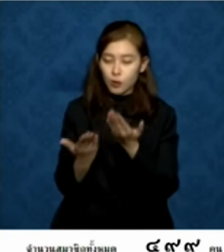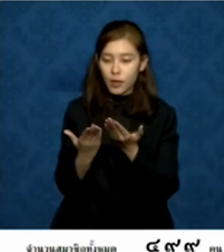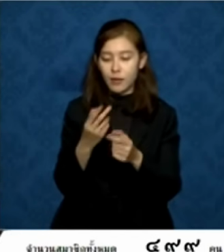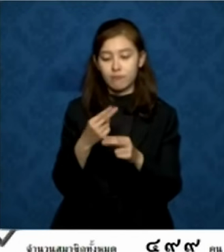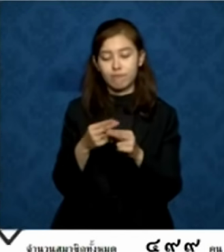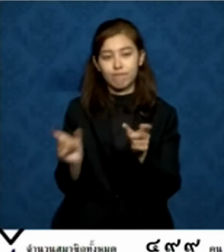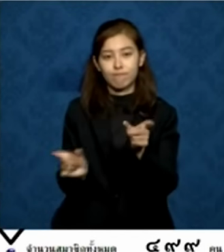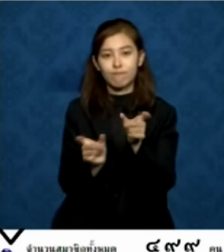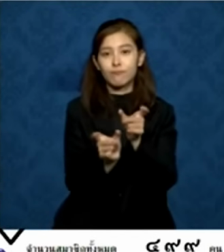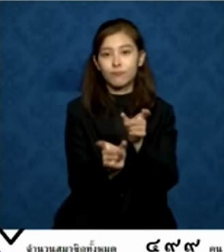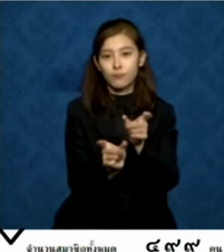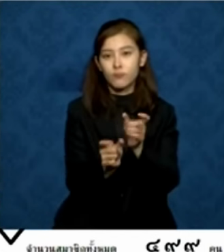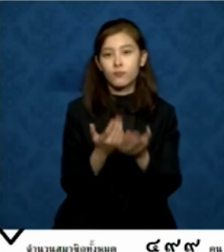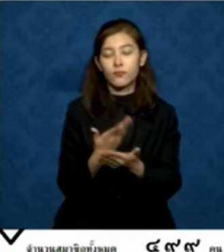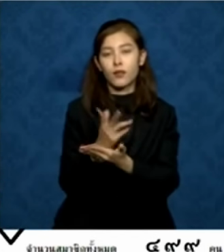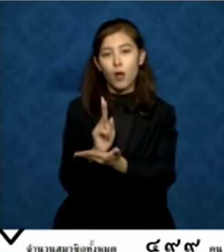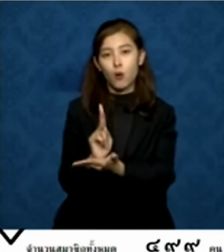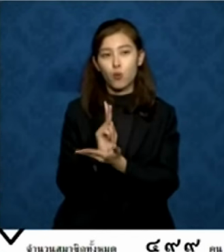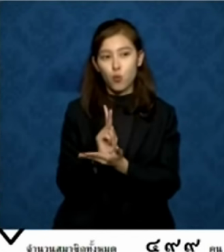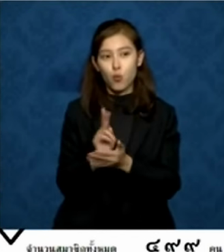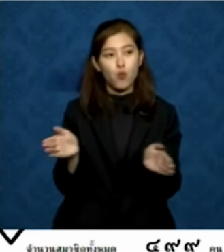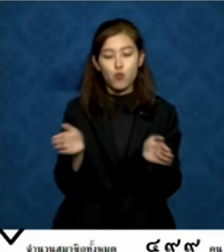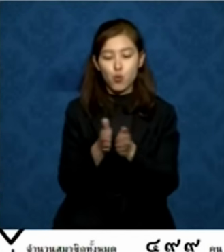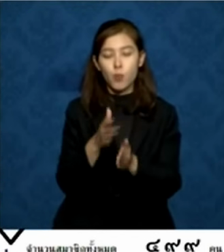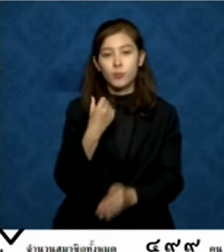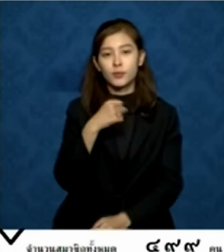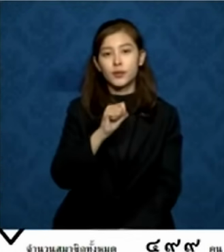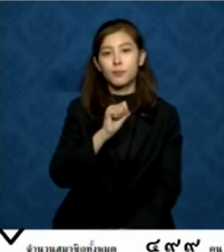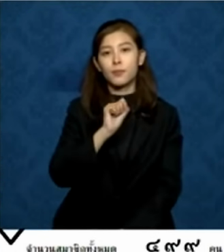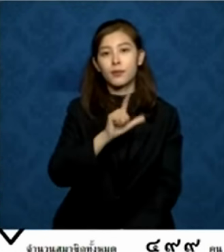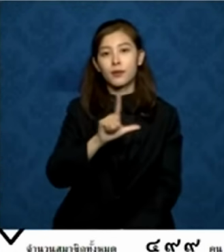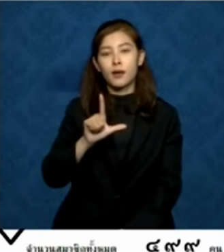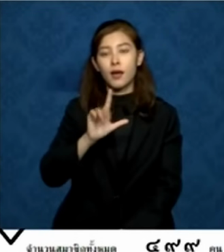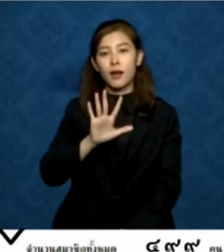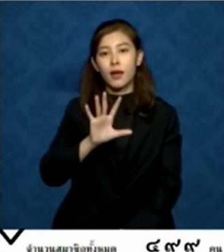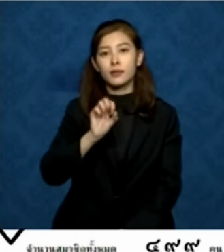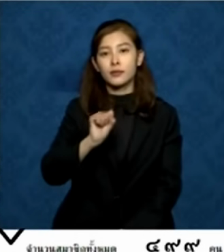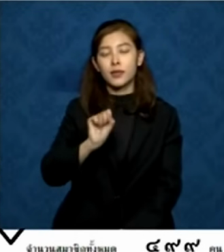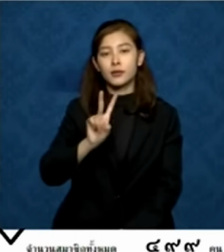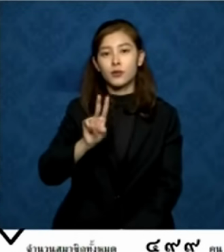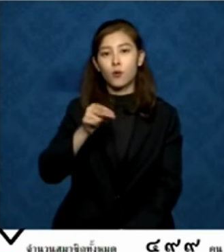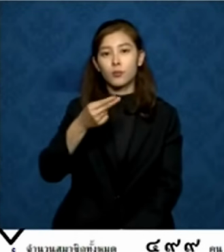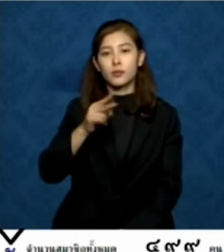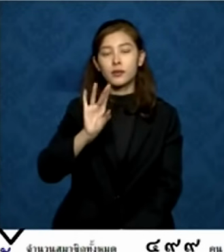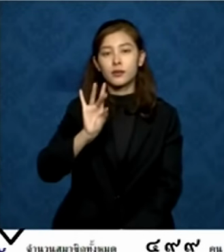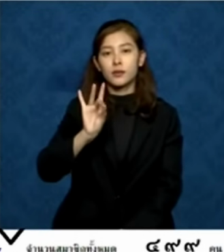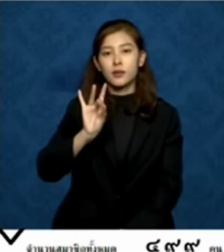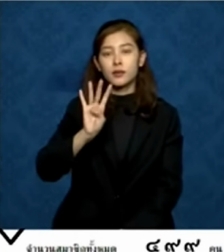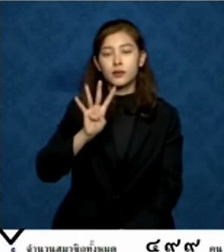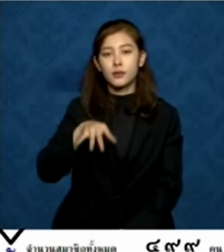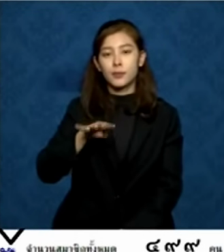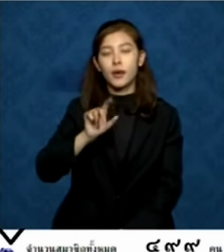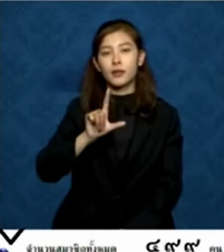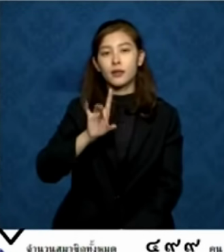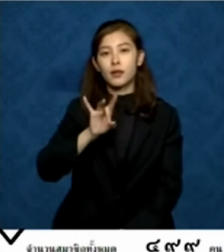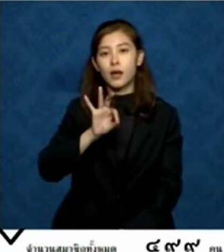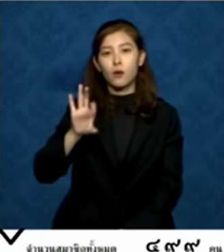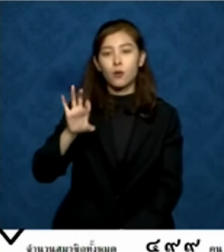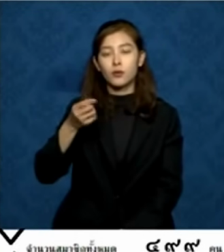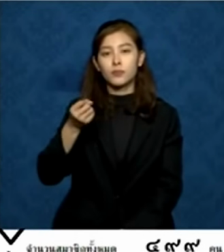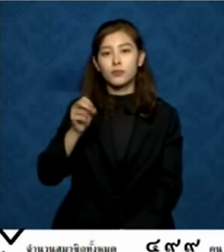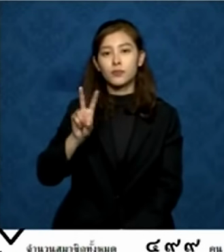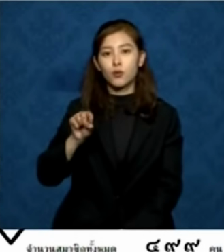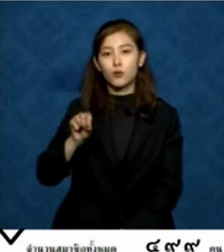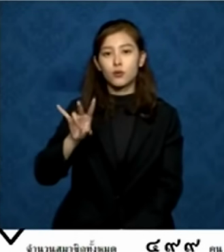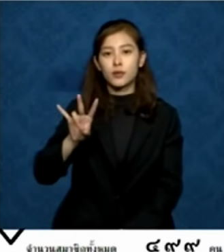ลมีจำนวนทั้งสิ้น 10,537,912.1 6.7